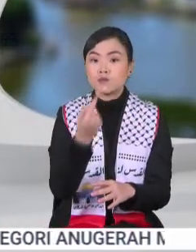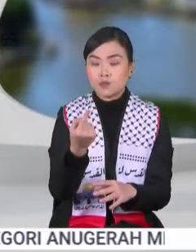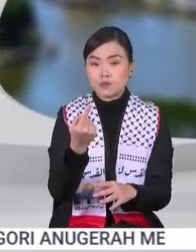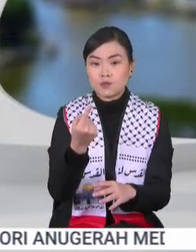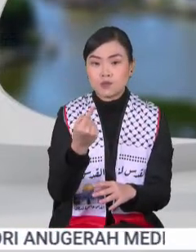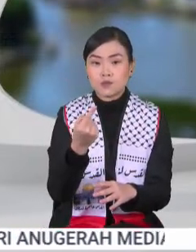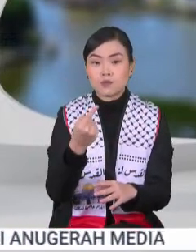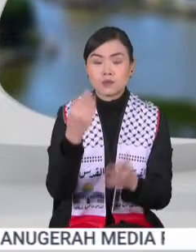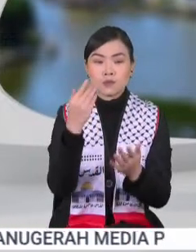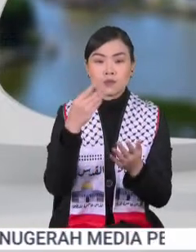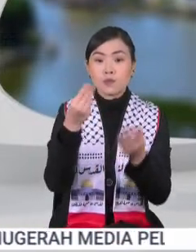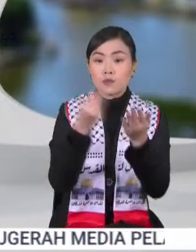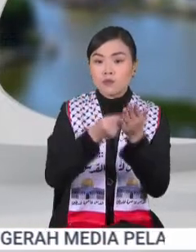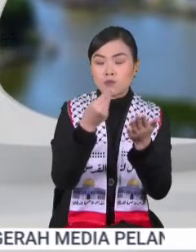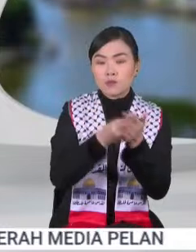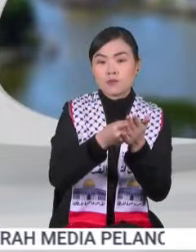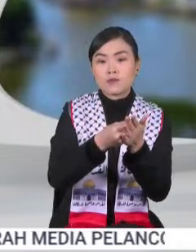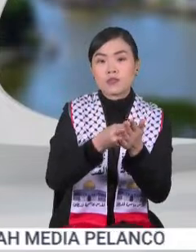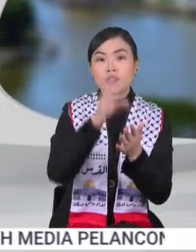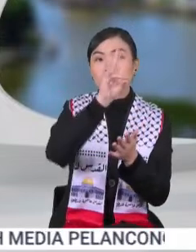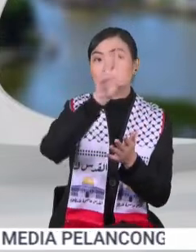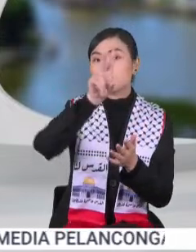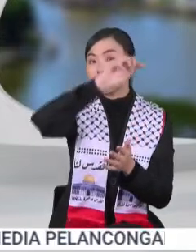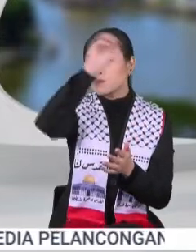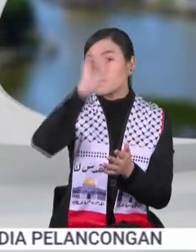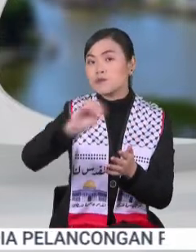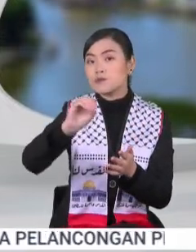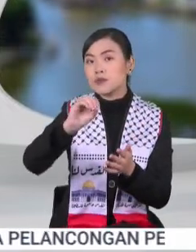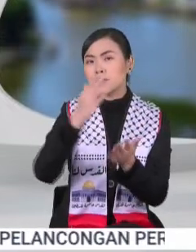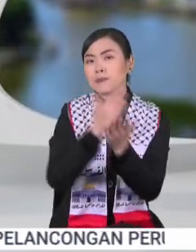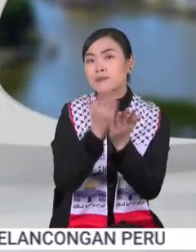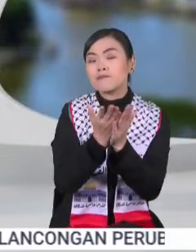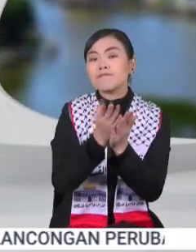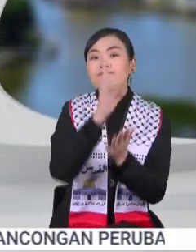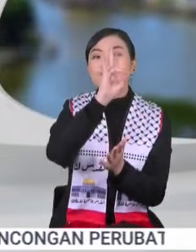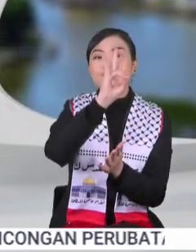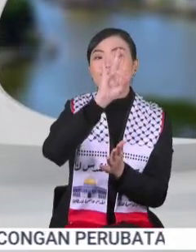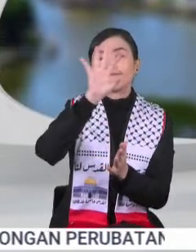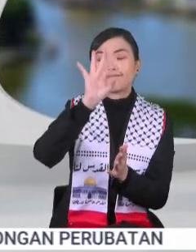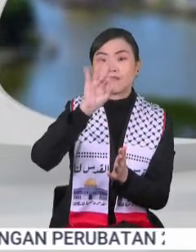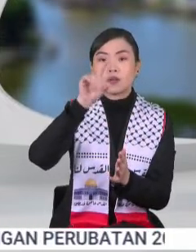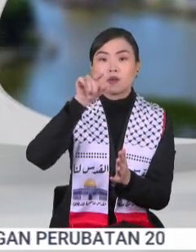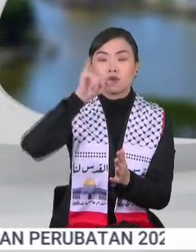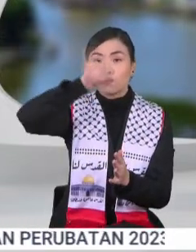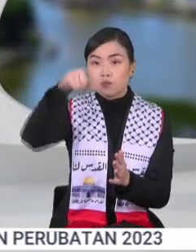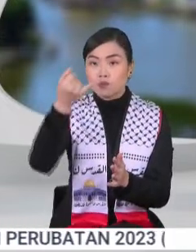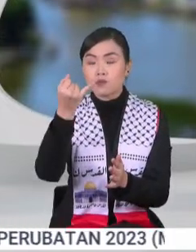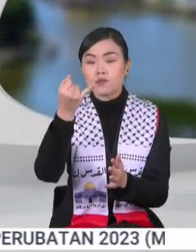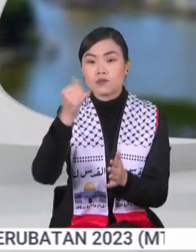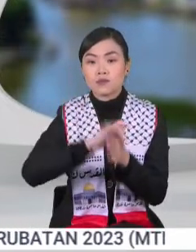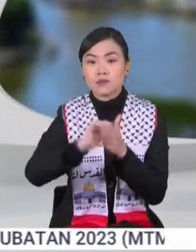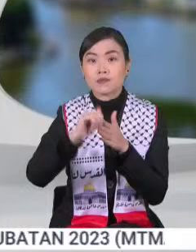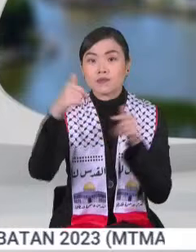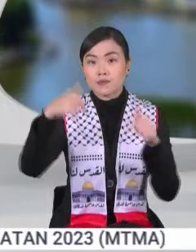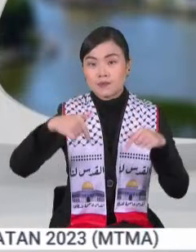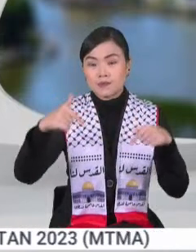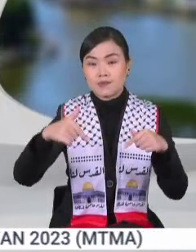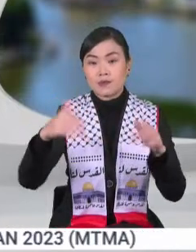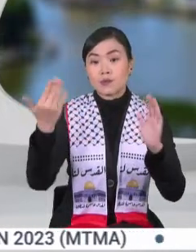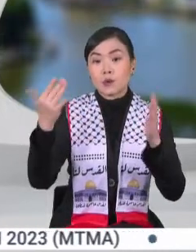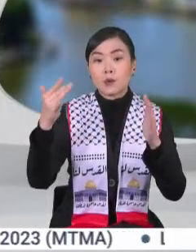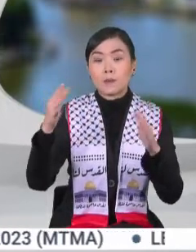prestasi kewangan diunjurkan pada 72% dengan bajet r96.7 juta tahun ini